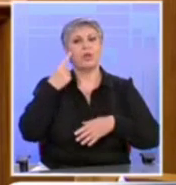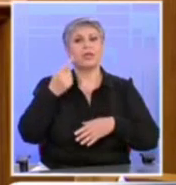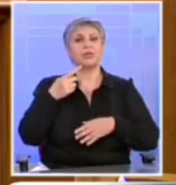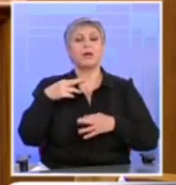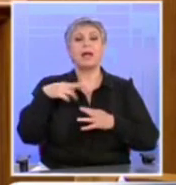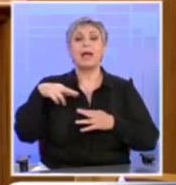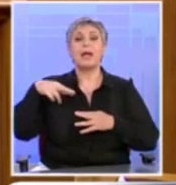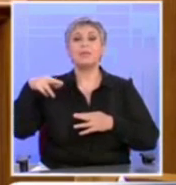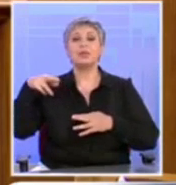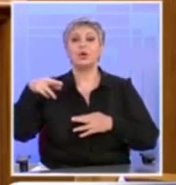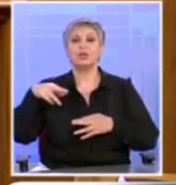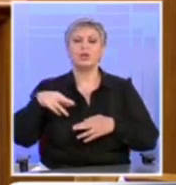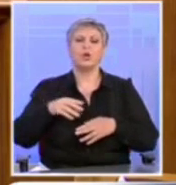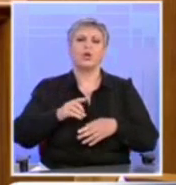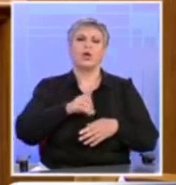το Δούνο του είναι